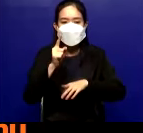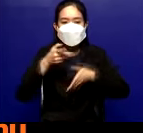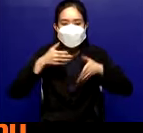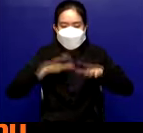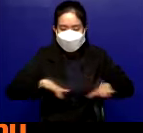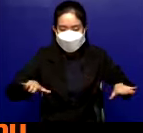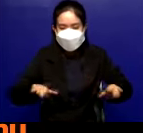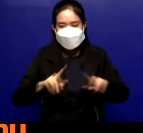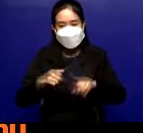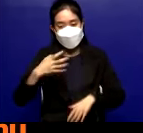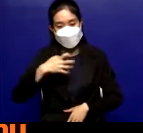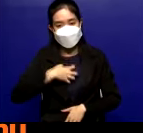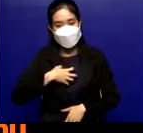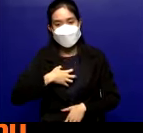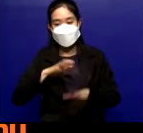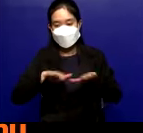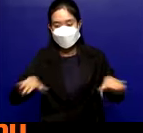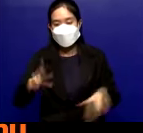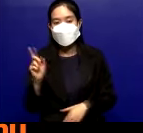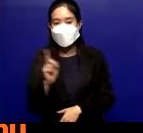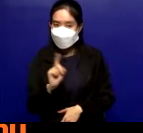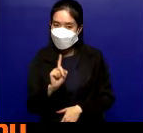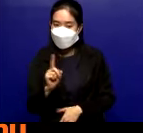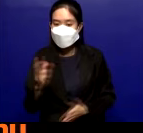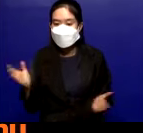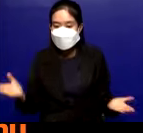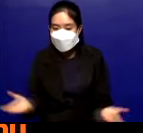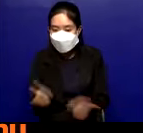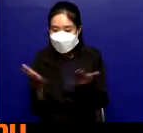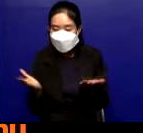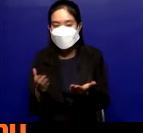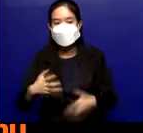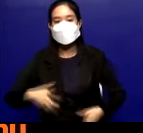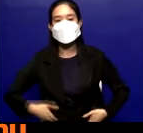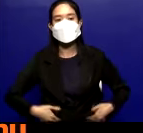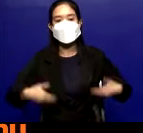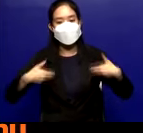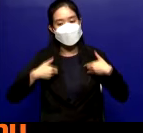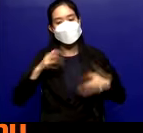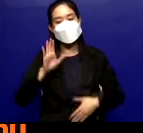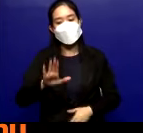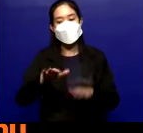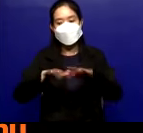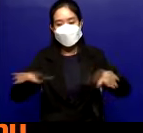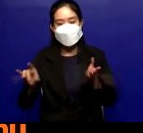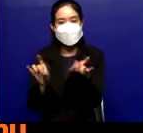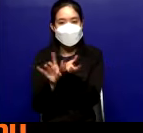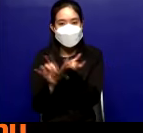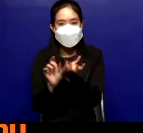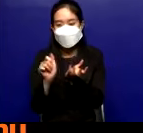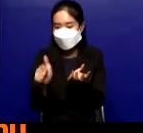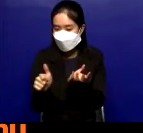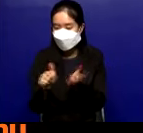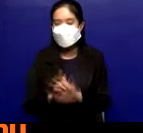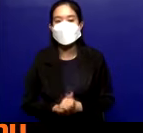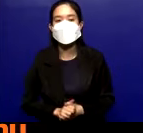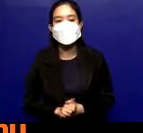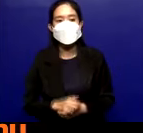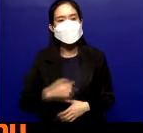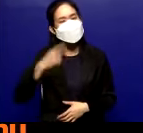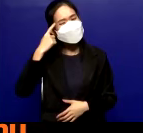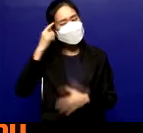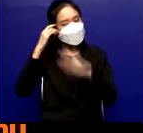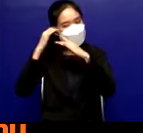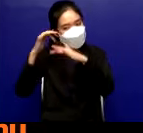พื้นฐานเพื่อเป็นการสนับสนุนส่งเสริมให้คุณภาพชีวิตของพวกเขาดิฉันก็ได้แต่หวังว่าพวกท่าน